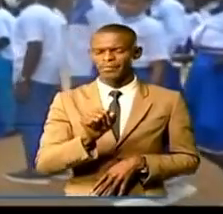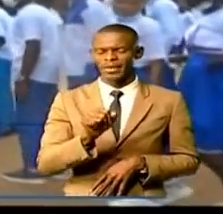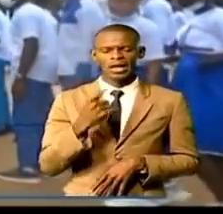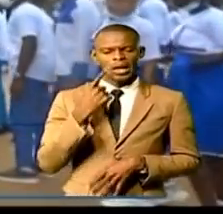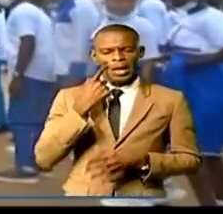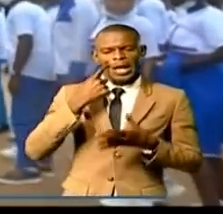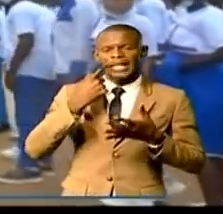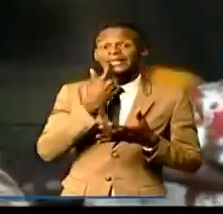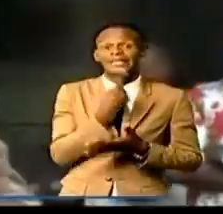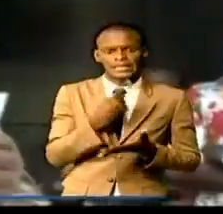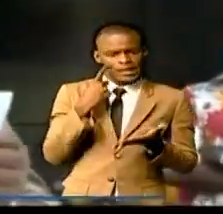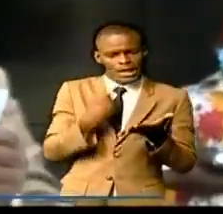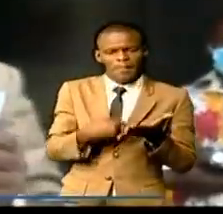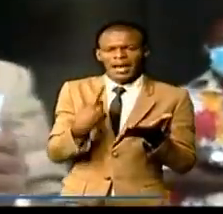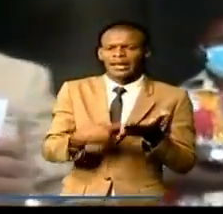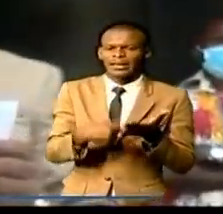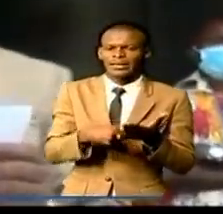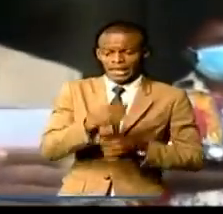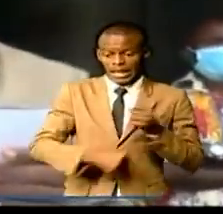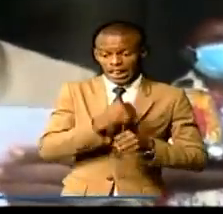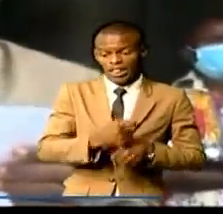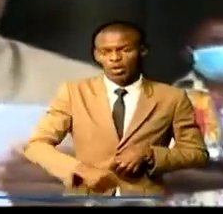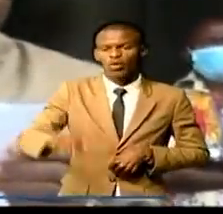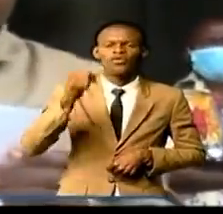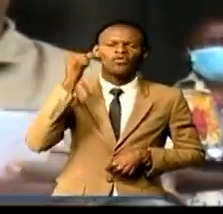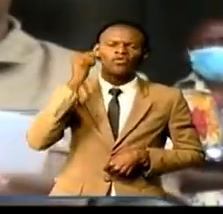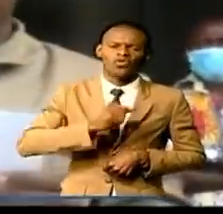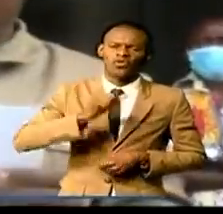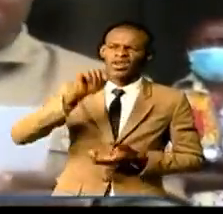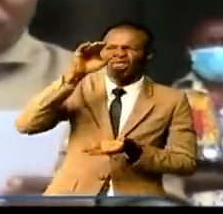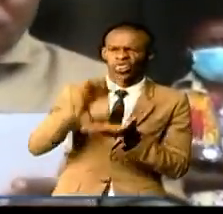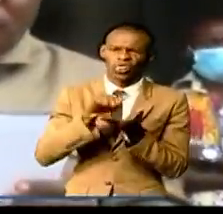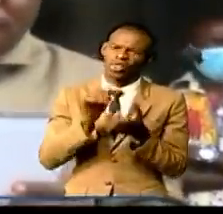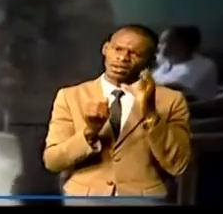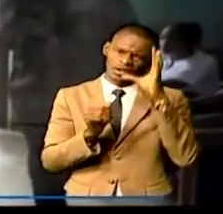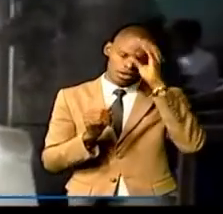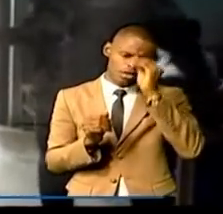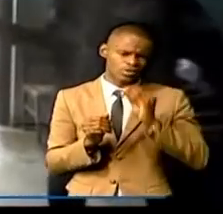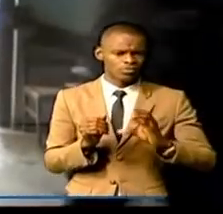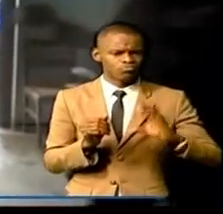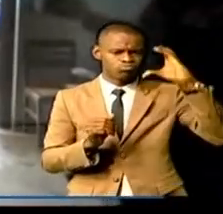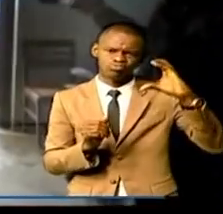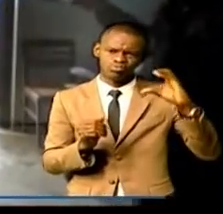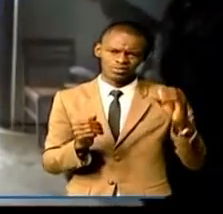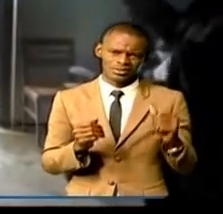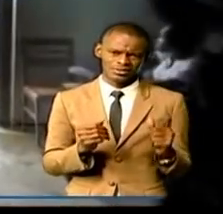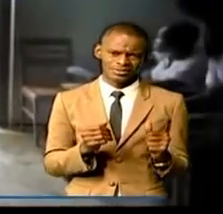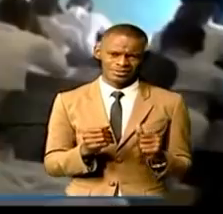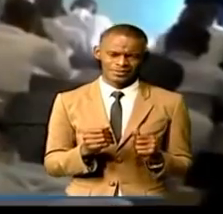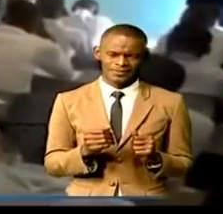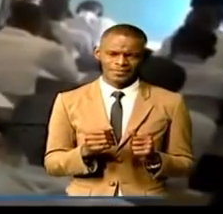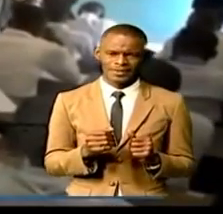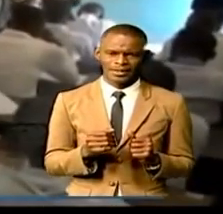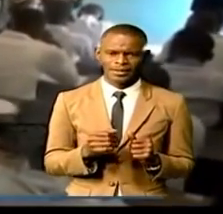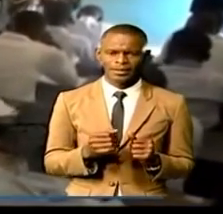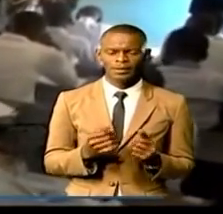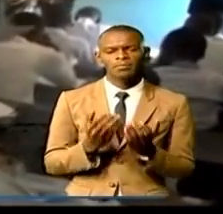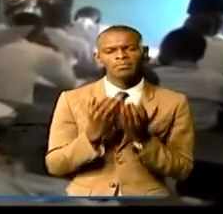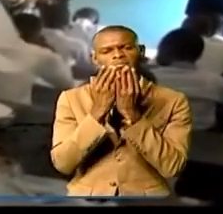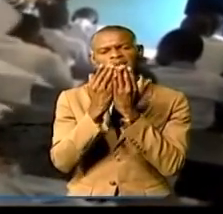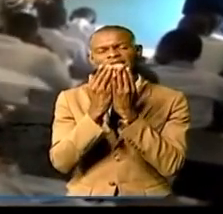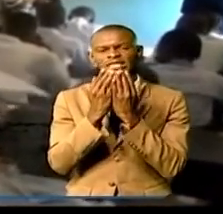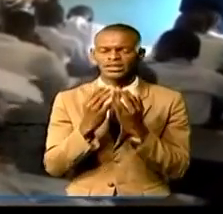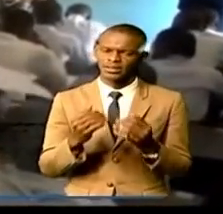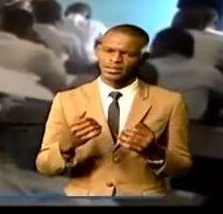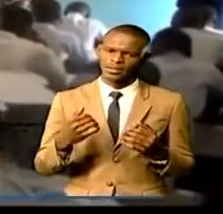Le gouverneur Pancras Bongonkoy a invité tous les opérateurs impliqués dans l'organisation de l'administration de ces épreuves